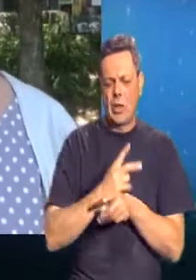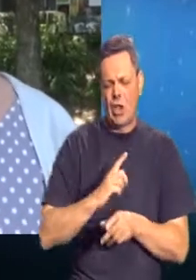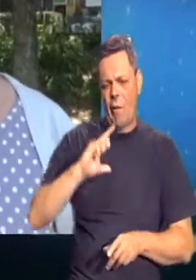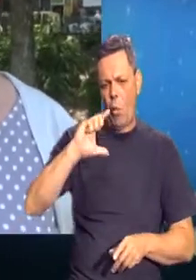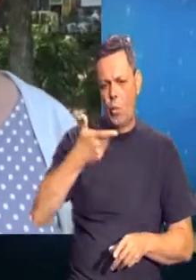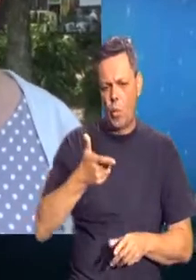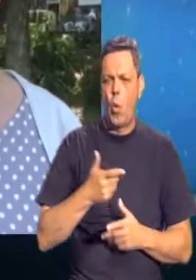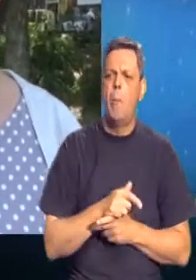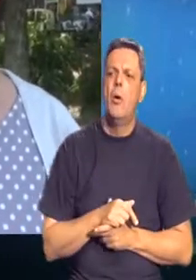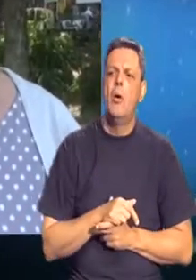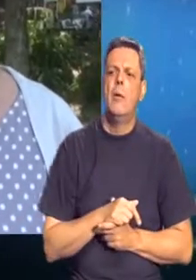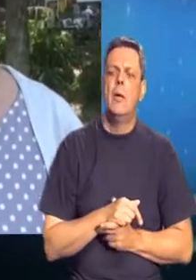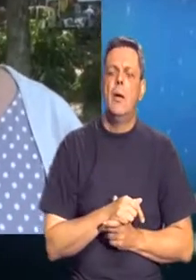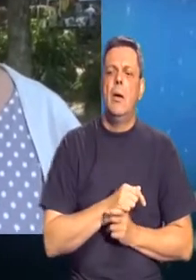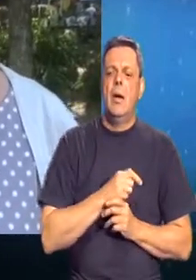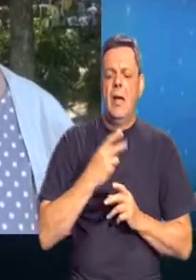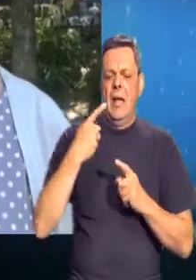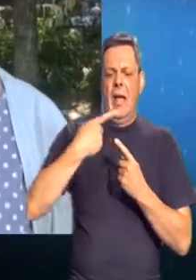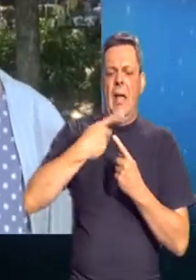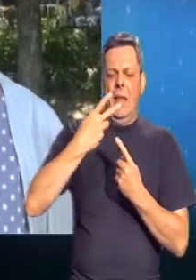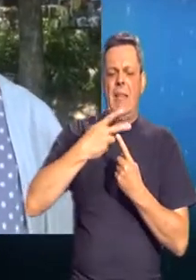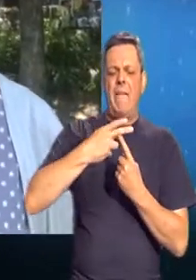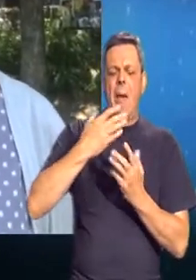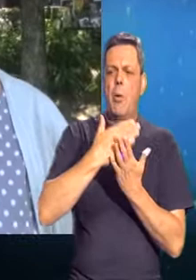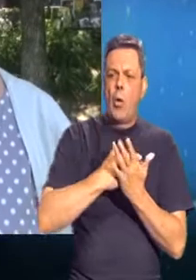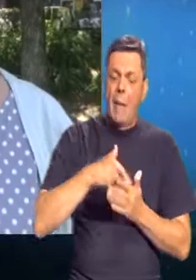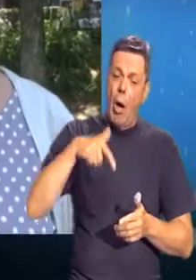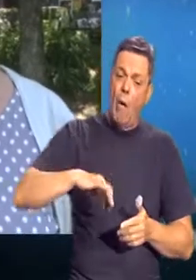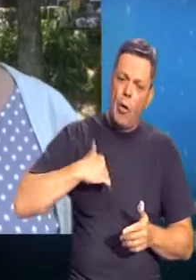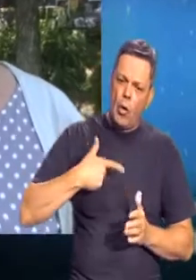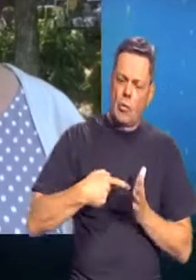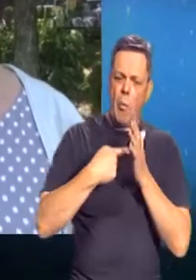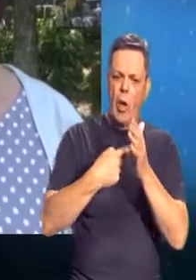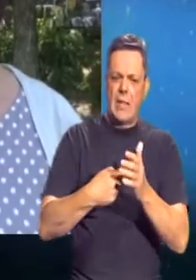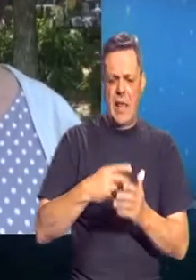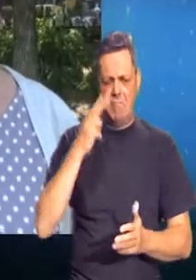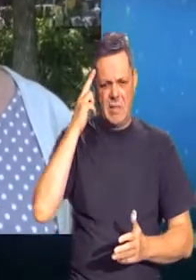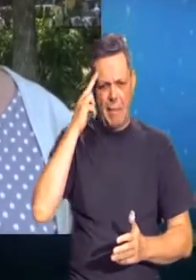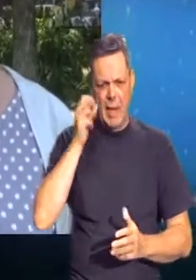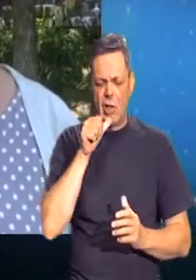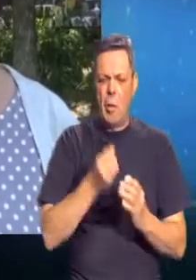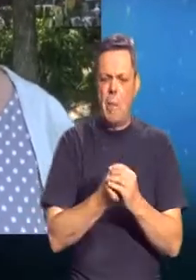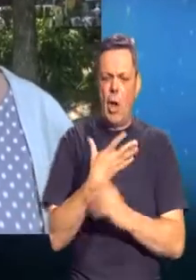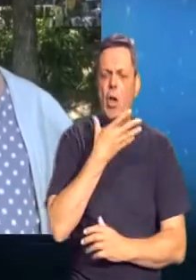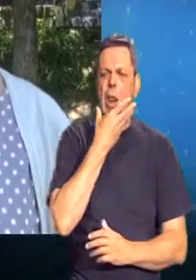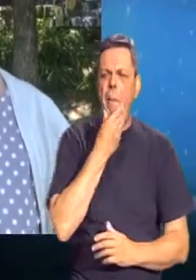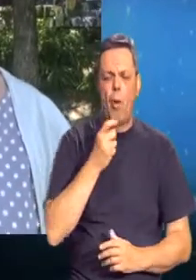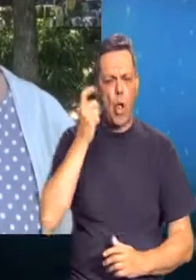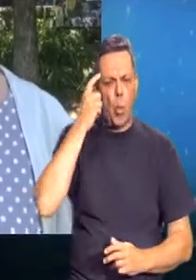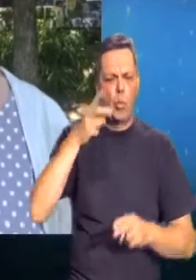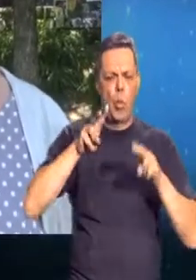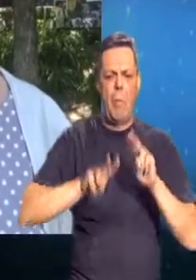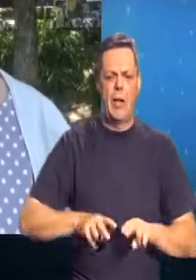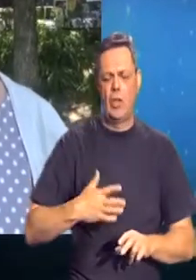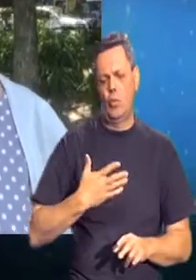u drugom Dikta TV program, a ove godine smo eto prikazali znamenitosti, prirodne ljepote,